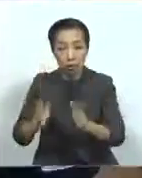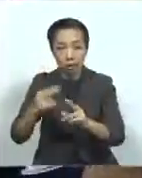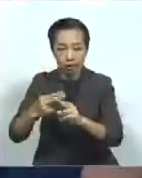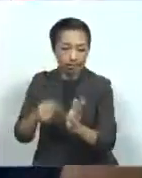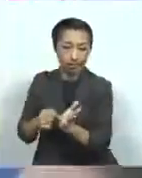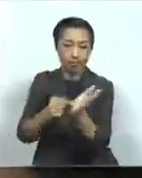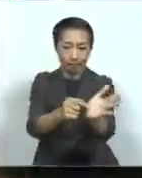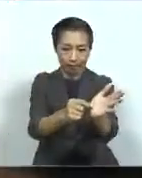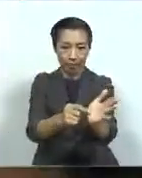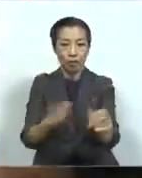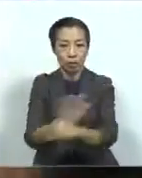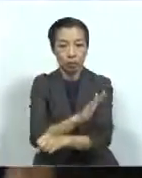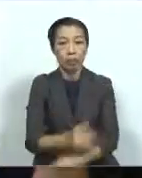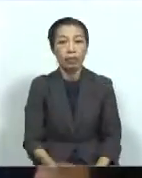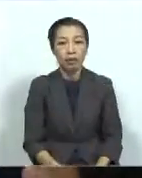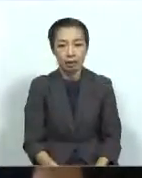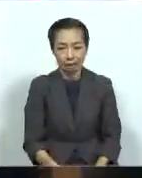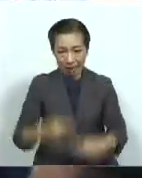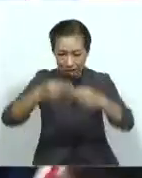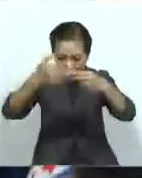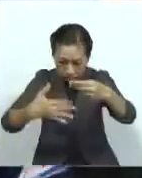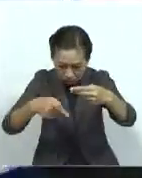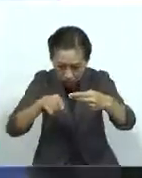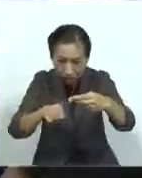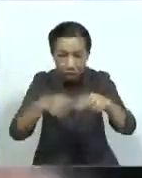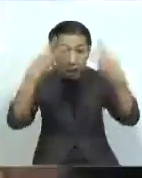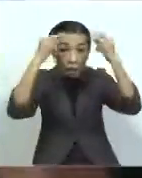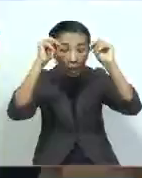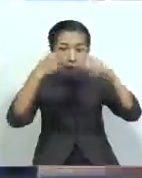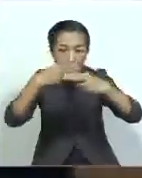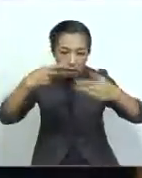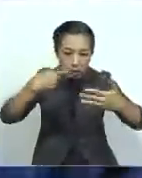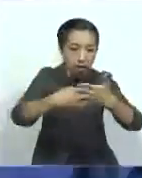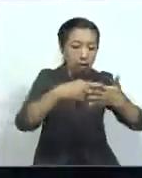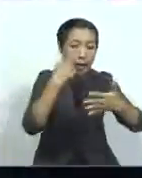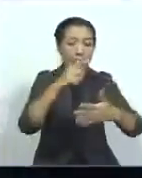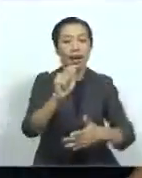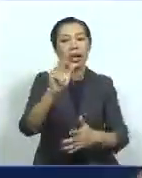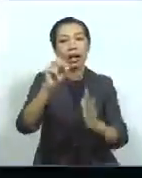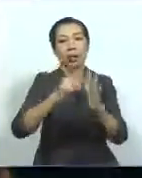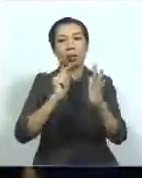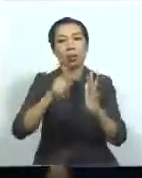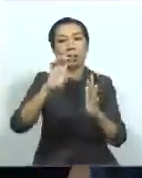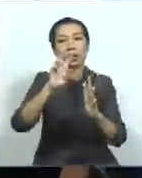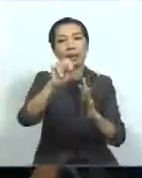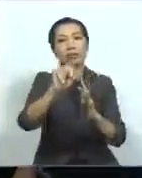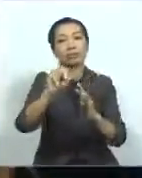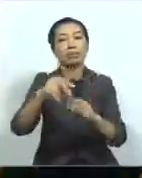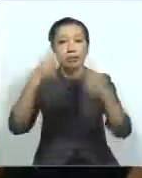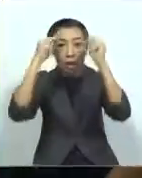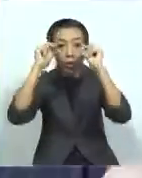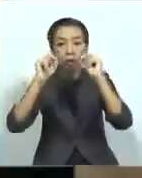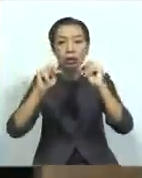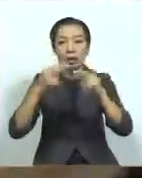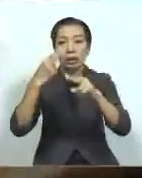คนนะคะแน่นอนมีรายชื่อของนายอนุทินเนี่ยมาเป็นแคนดิเดตของนายกรัฐมนตรีซึ่งพรรคภูมิใจไทยก็เสนอเพียงคน